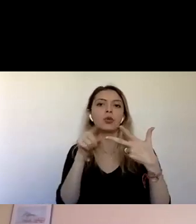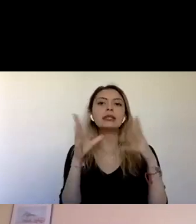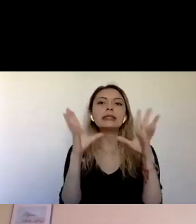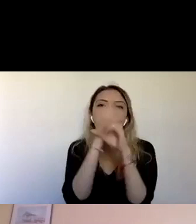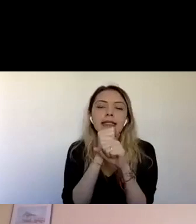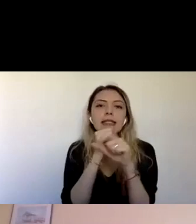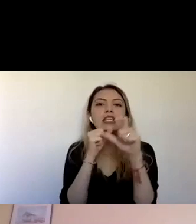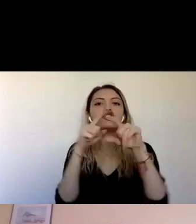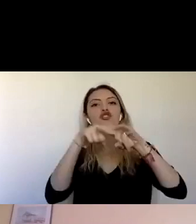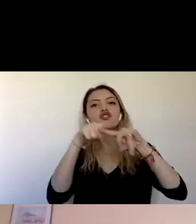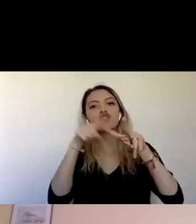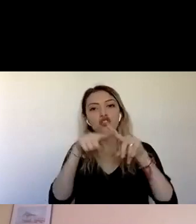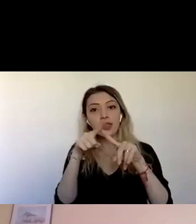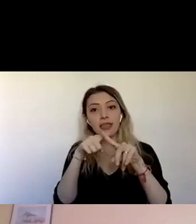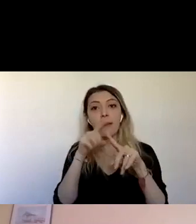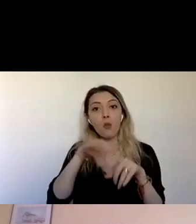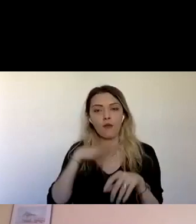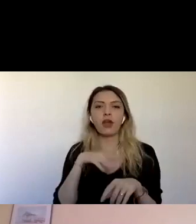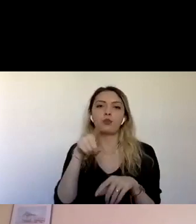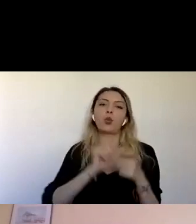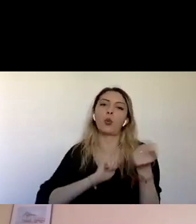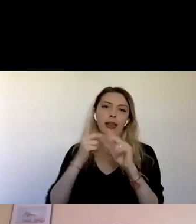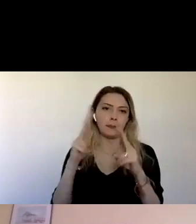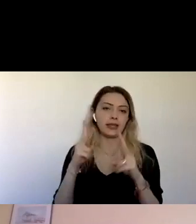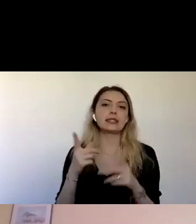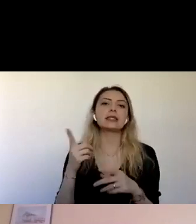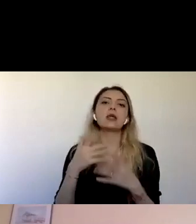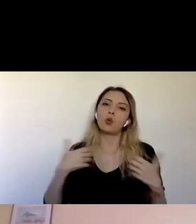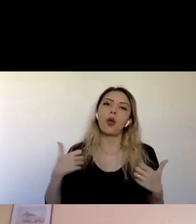şifreleme yaptığı için oldukça güvenli mesajlaşma sağlayabilirsiniz.